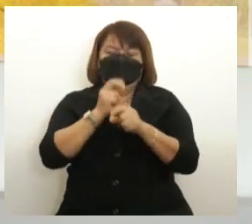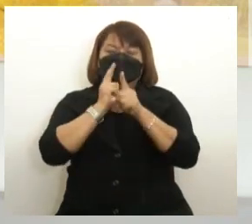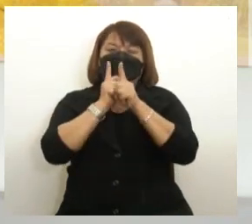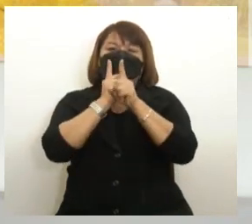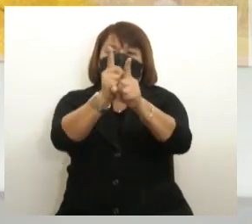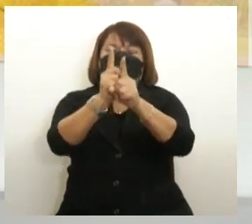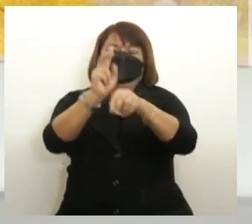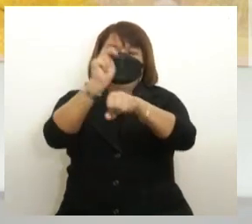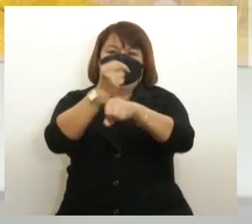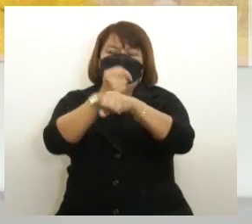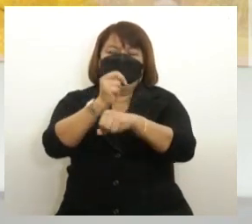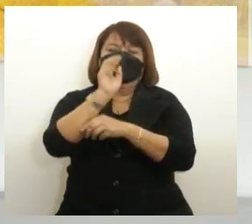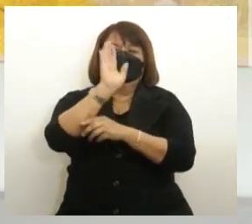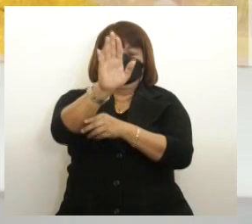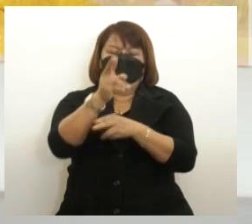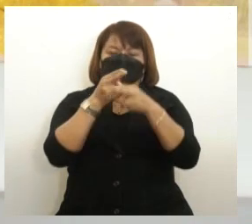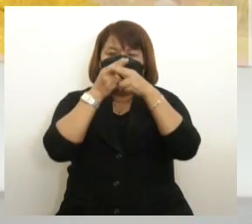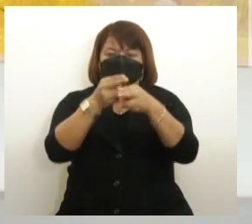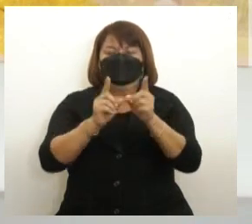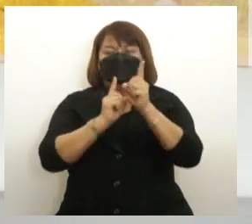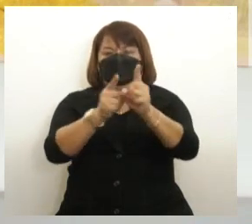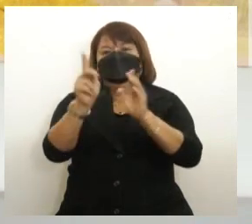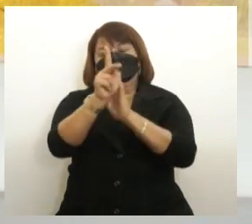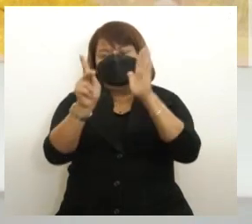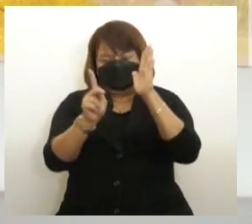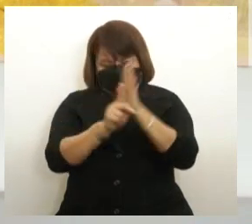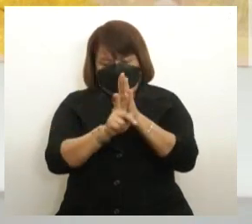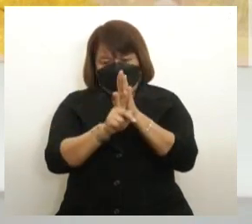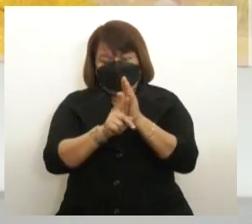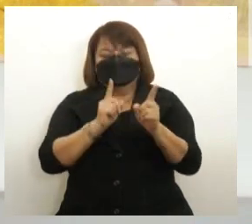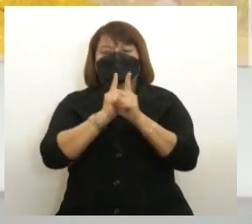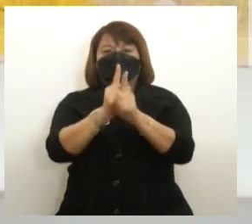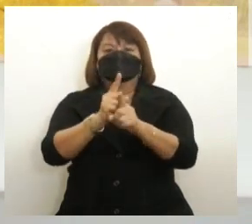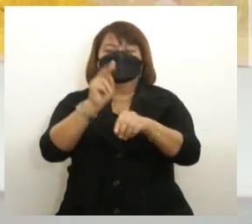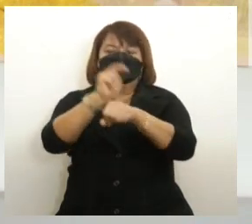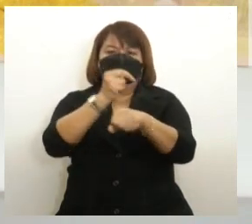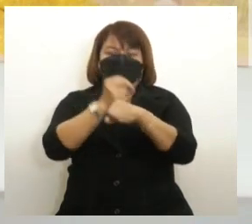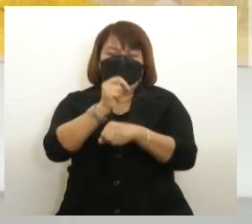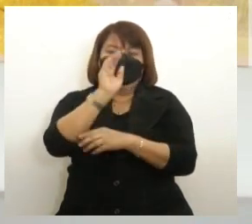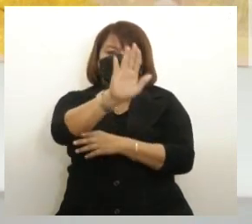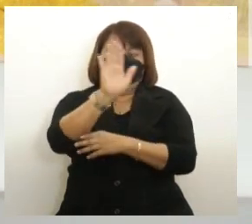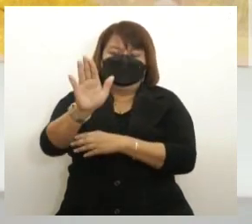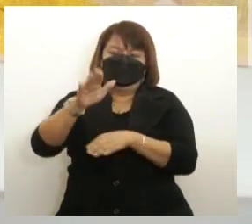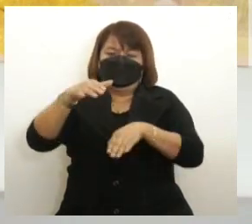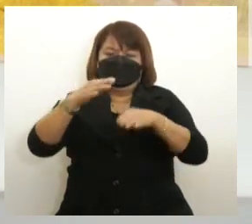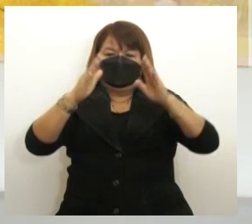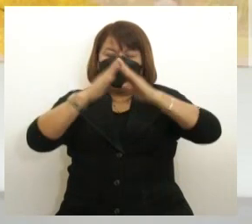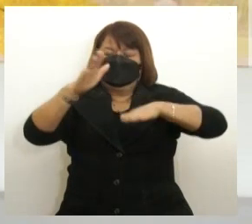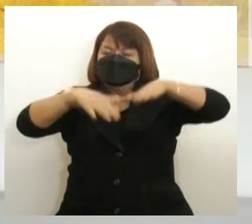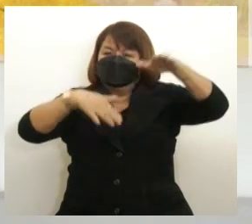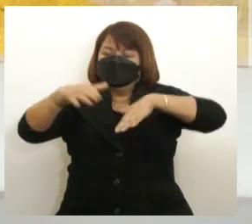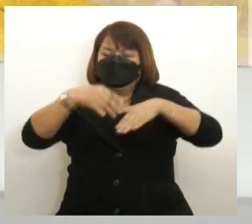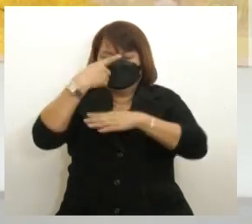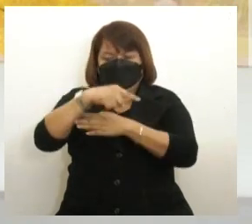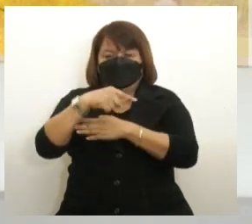องตามกฎหมายปฏิบัติหน้าที่ของตนเองตามภารกิจหน้าที่ของประชาชนคนไทยคนหนึ่งปฏิบัติหน้